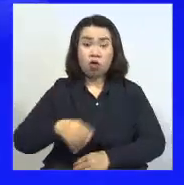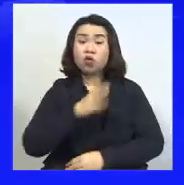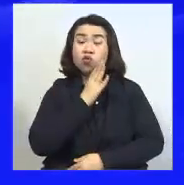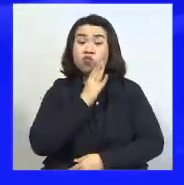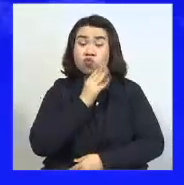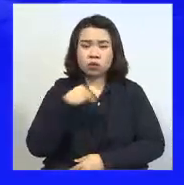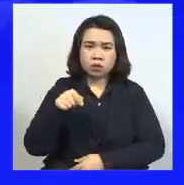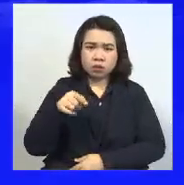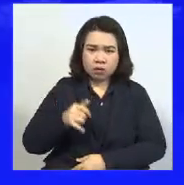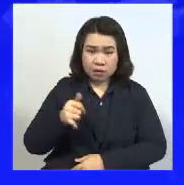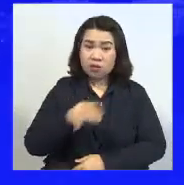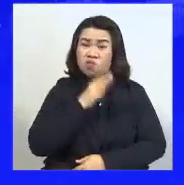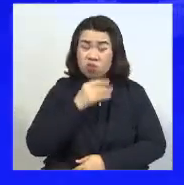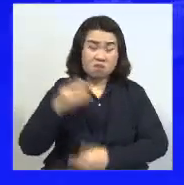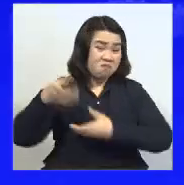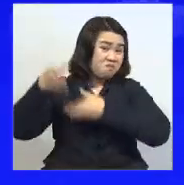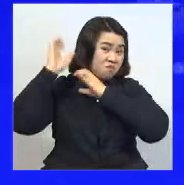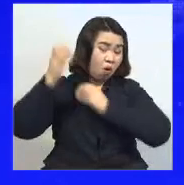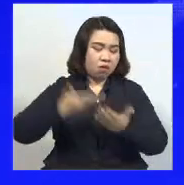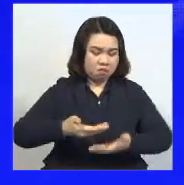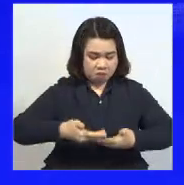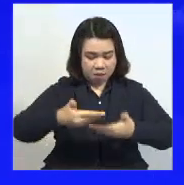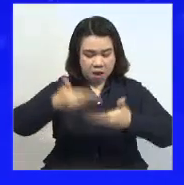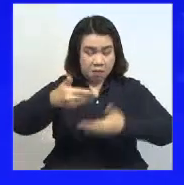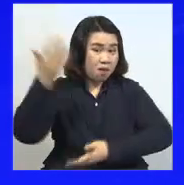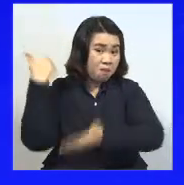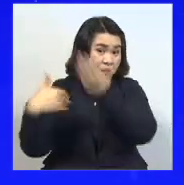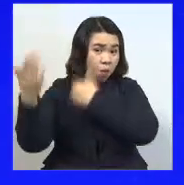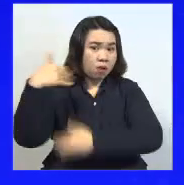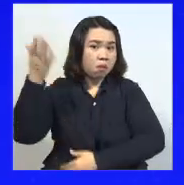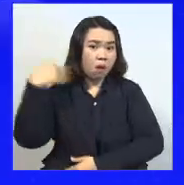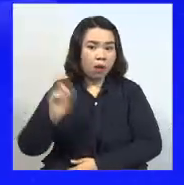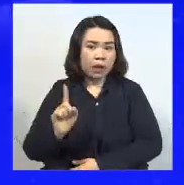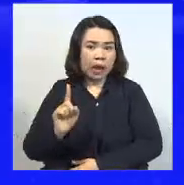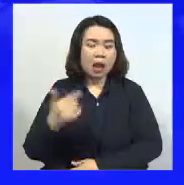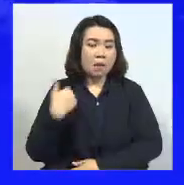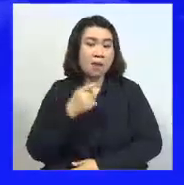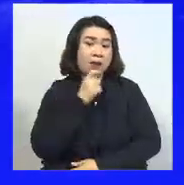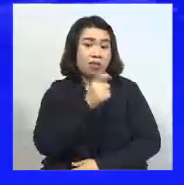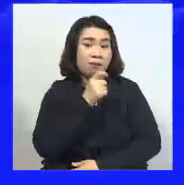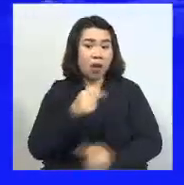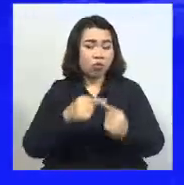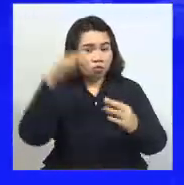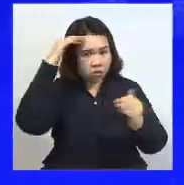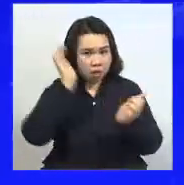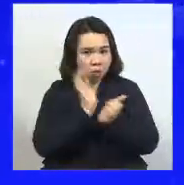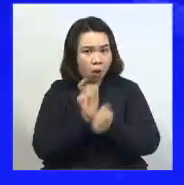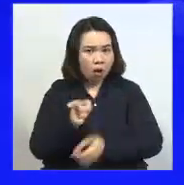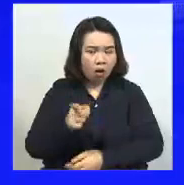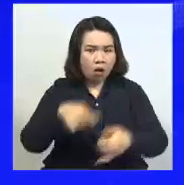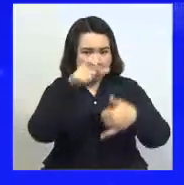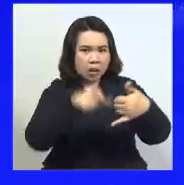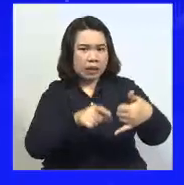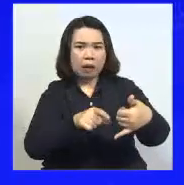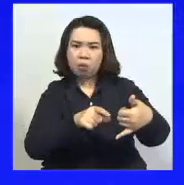ถ้าเข้าไปลองย้อนอ่านประวัตินะคะการก่อเหตุของเขาที่เคยมีการออกมาให้สัมภาษณ์จากเจ้าหน้าที่เนี่ยค่อนข้างน่ากลัว